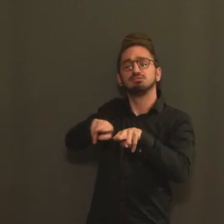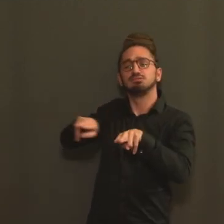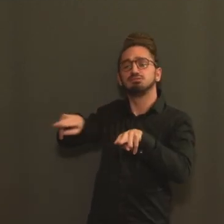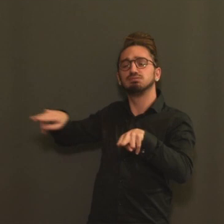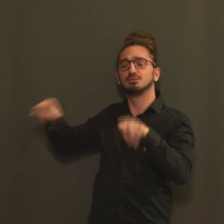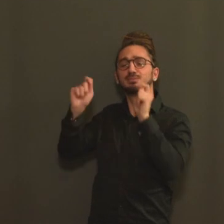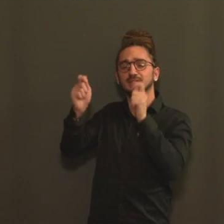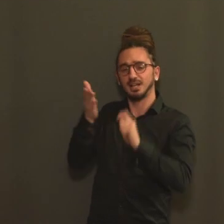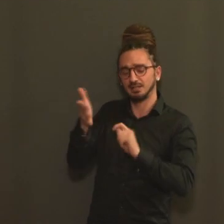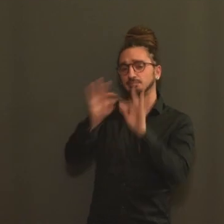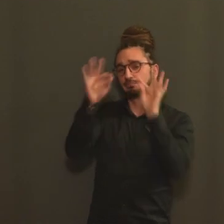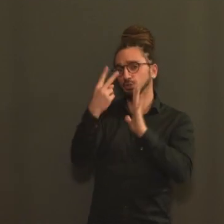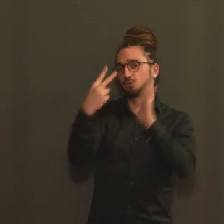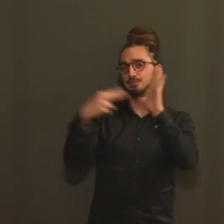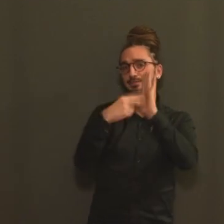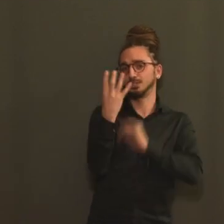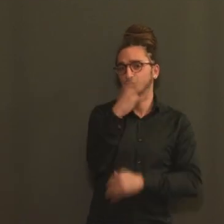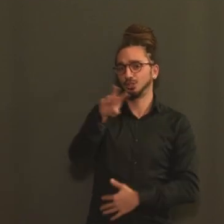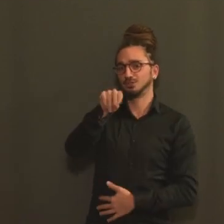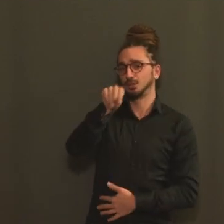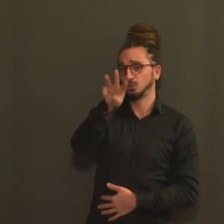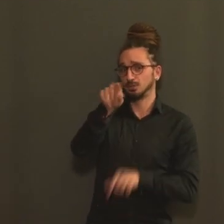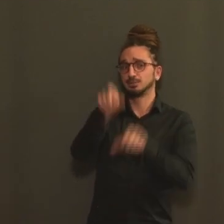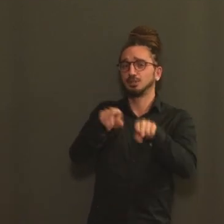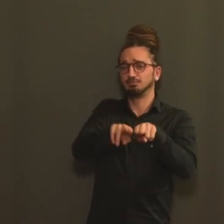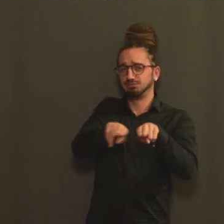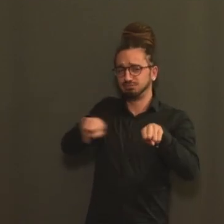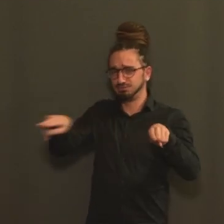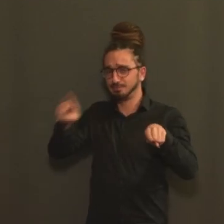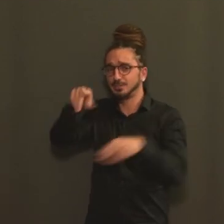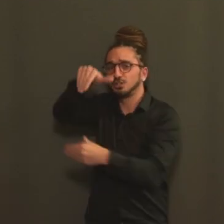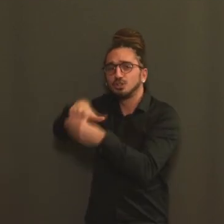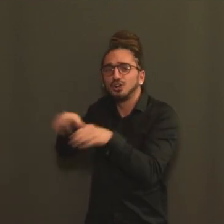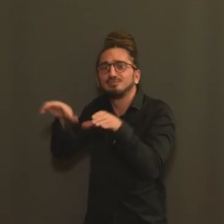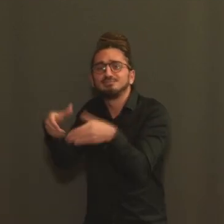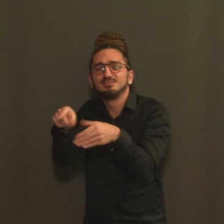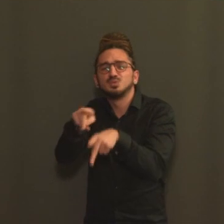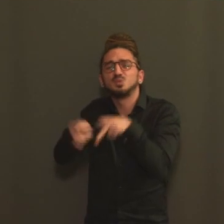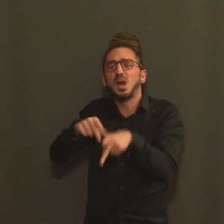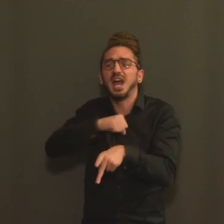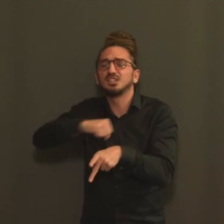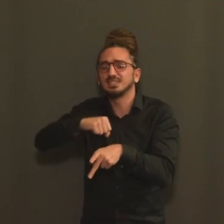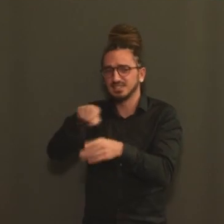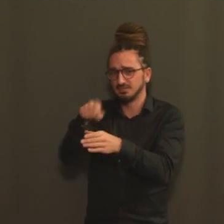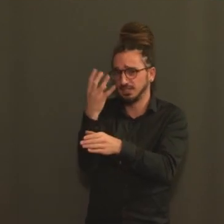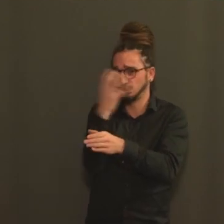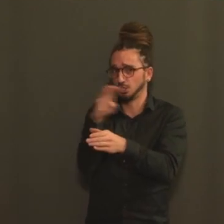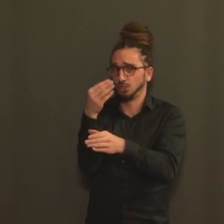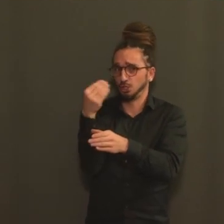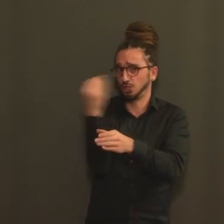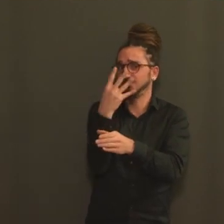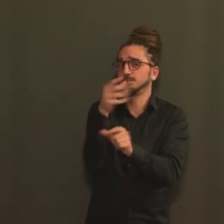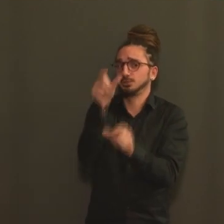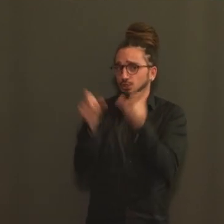2423 patients, dont 499 le sont aux soins intensifs. On est donc toujours là devant une diminution de 5